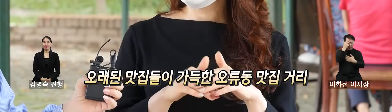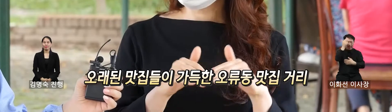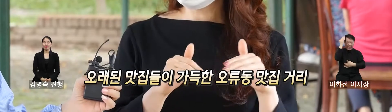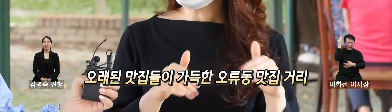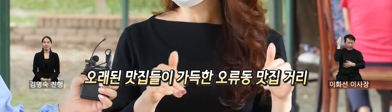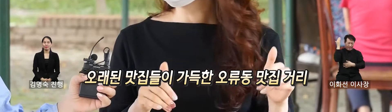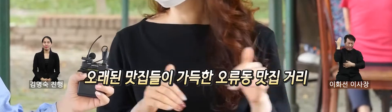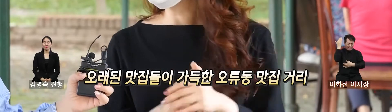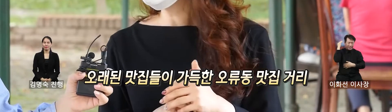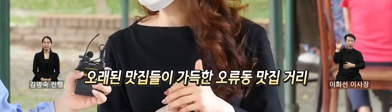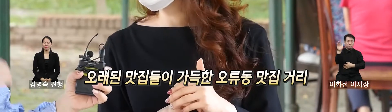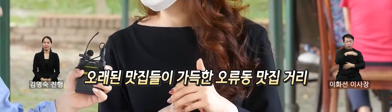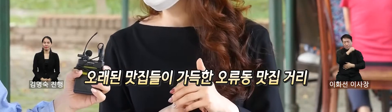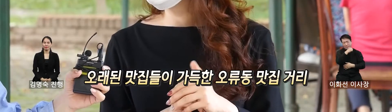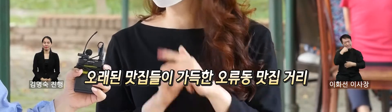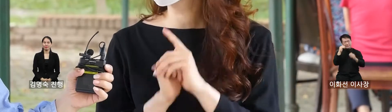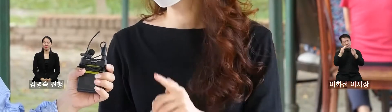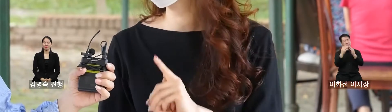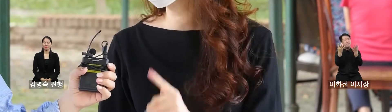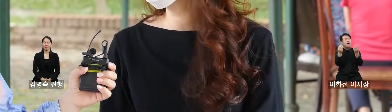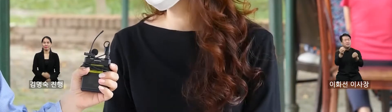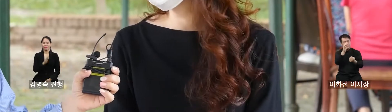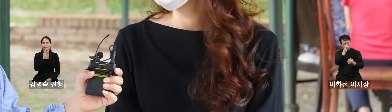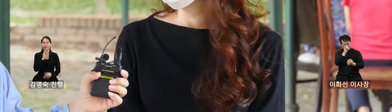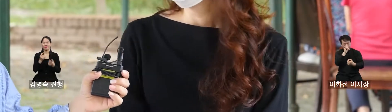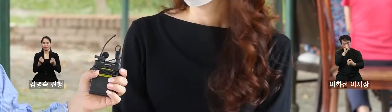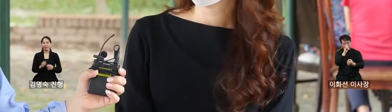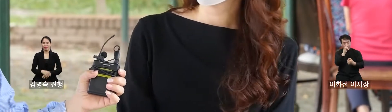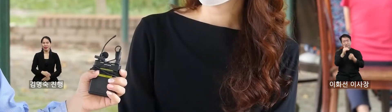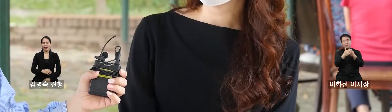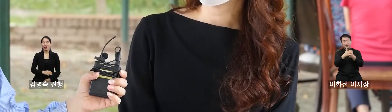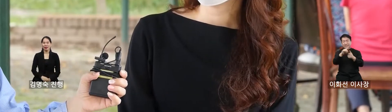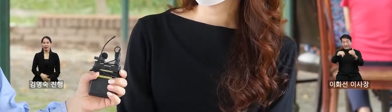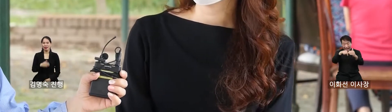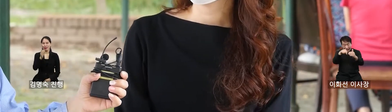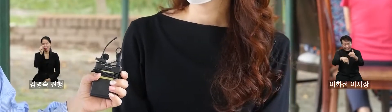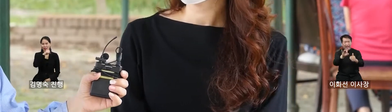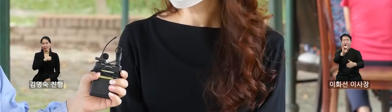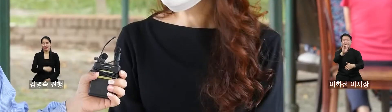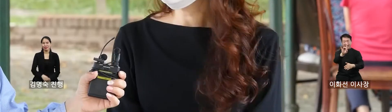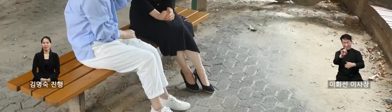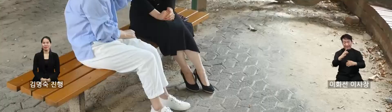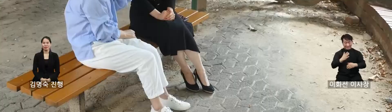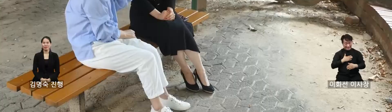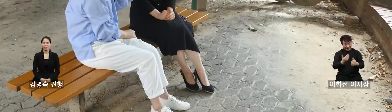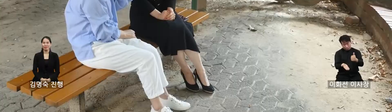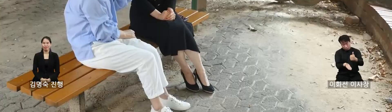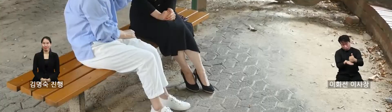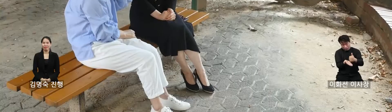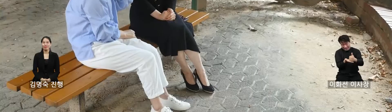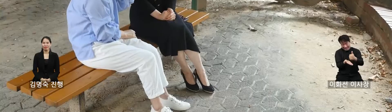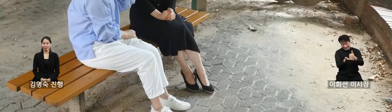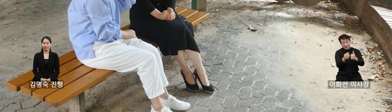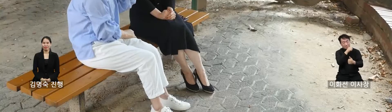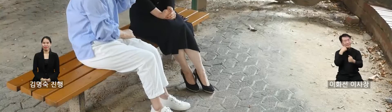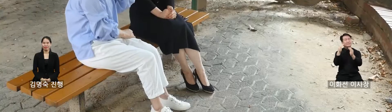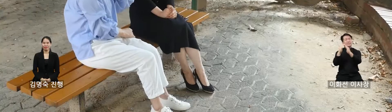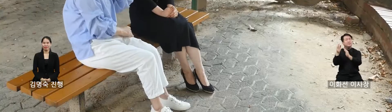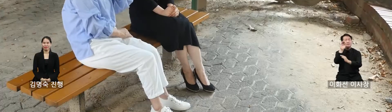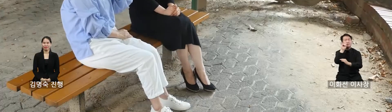맛집들이 많이 있는 것 같았어요. 네. 그 중에 한 곳, 제가 추천하는 맛집이